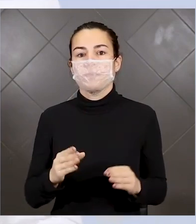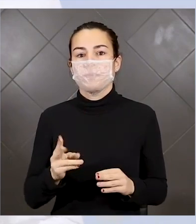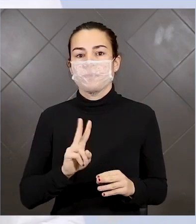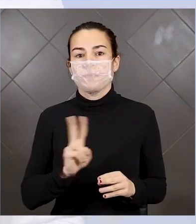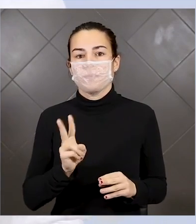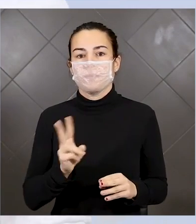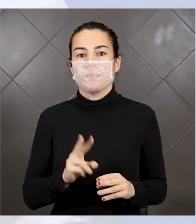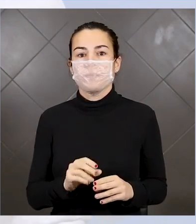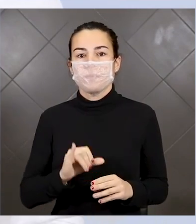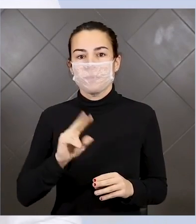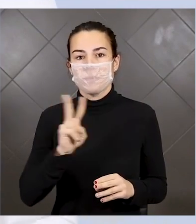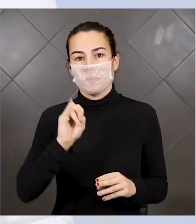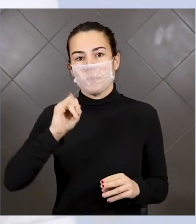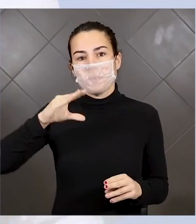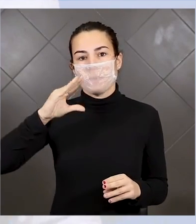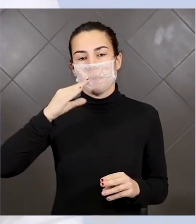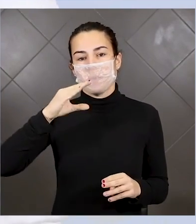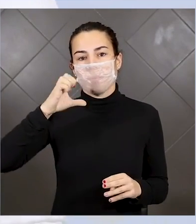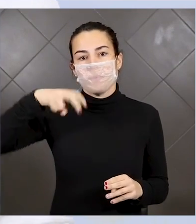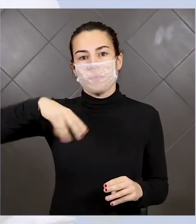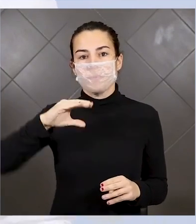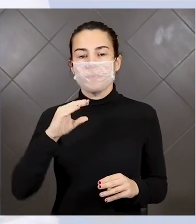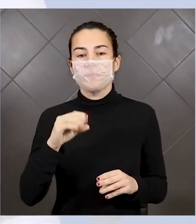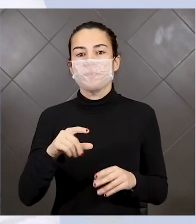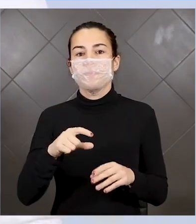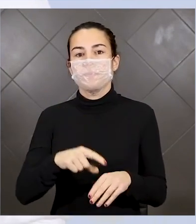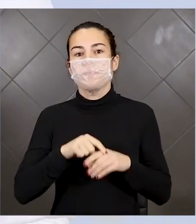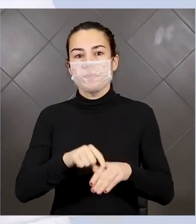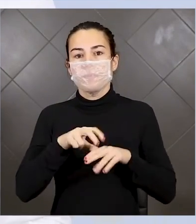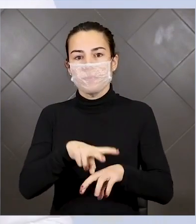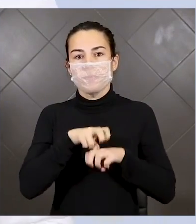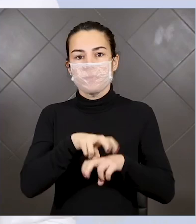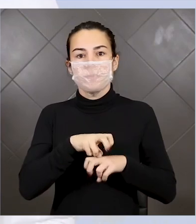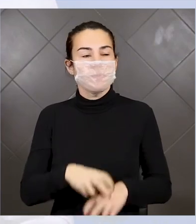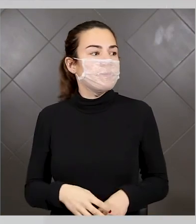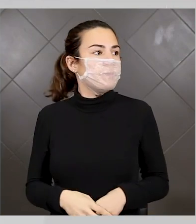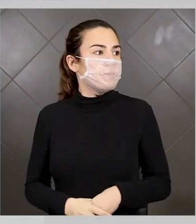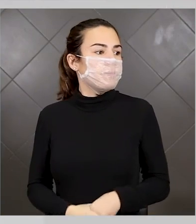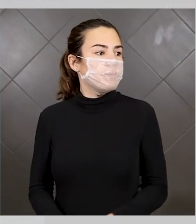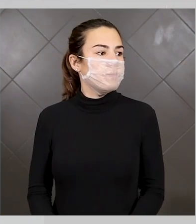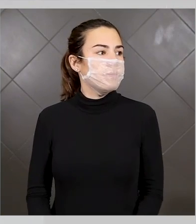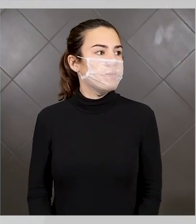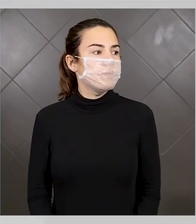Mallorca, sobretot a la gent de casa, d'Esforn, a l'equip, a la família i